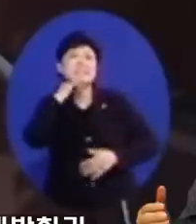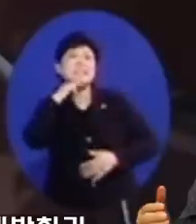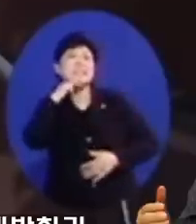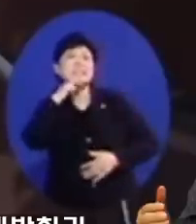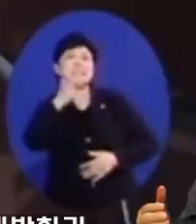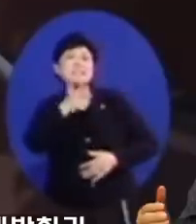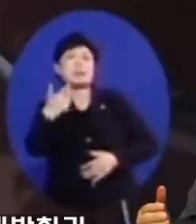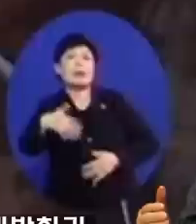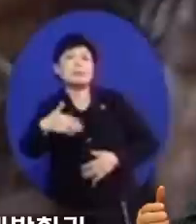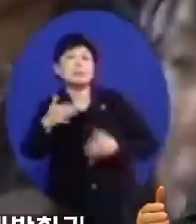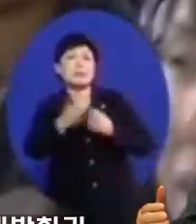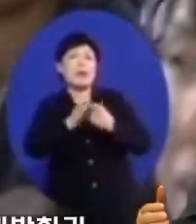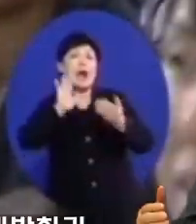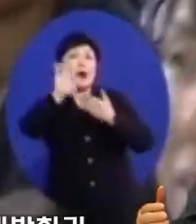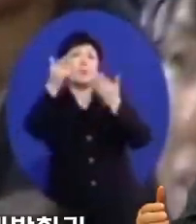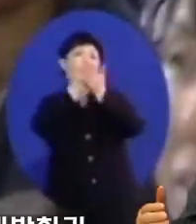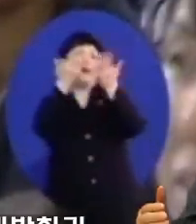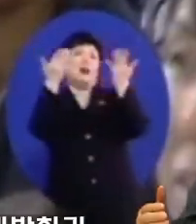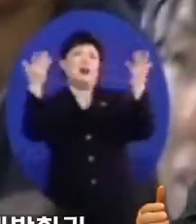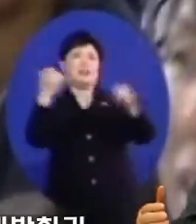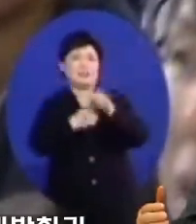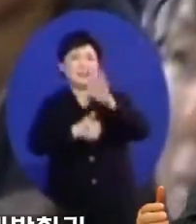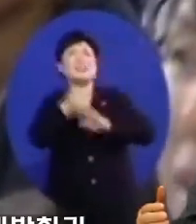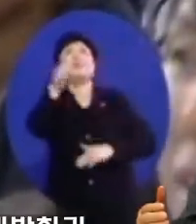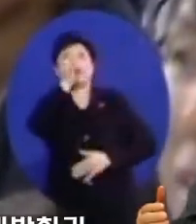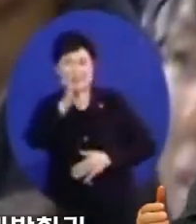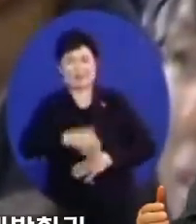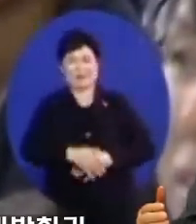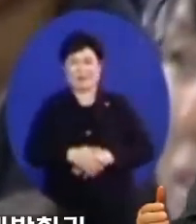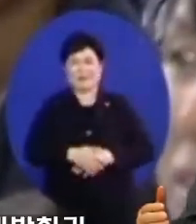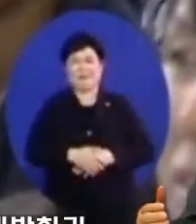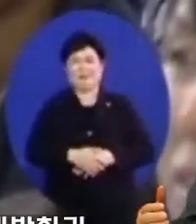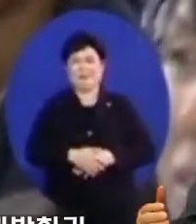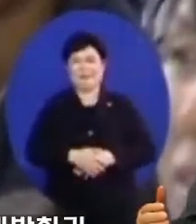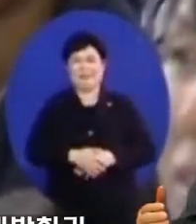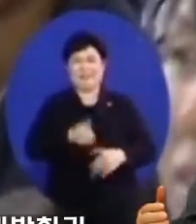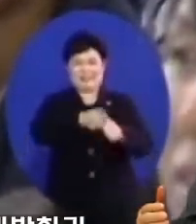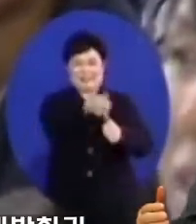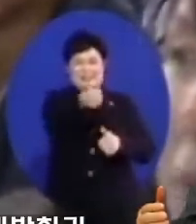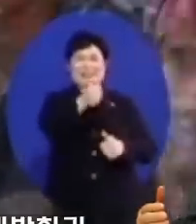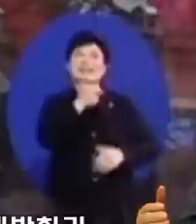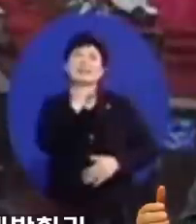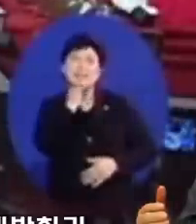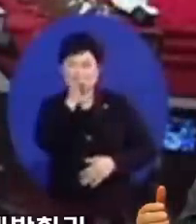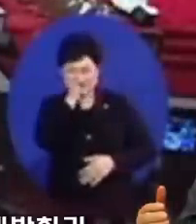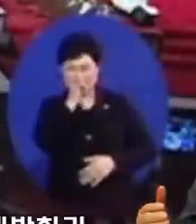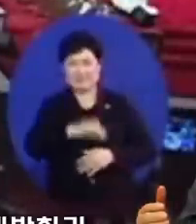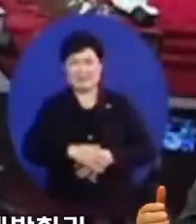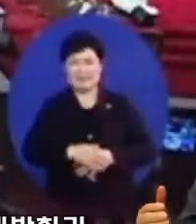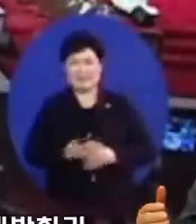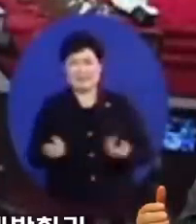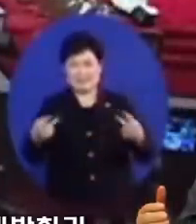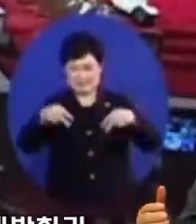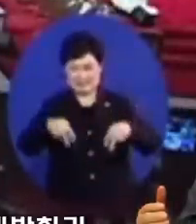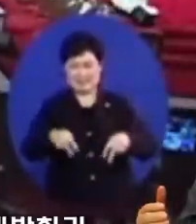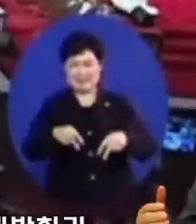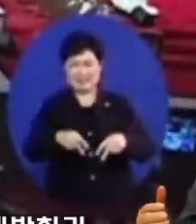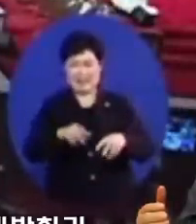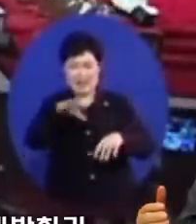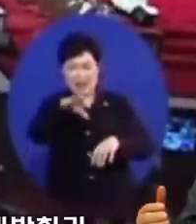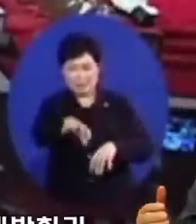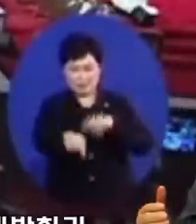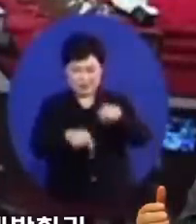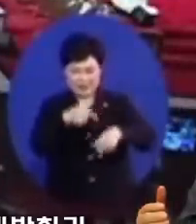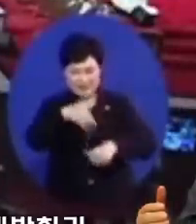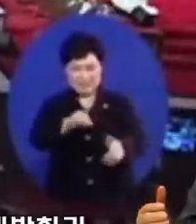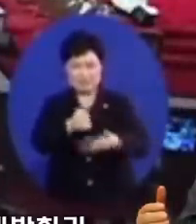길이 창창합니다. 희망이 있습니다. 승리가 기다리고 있는 것입니다. 일어나서 앞으로 나가게